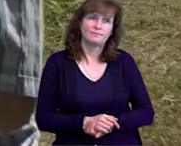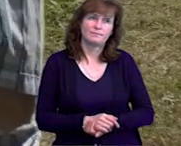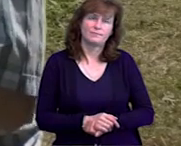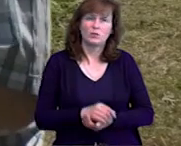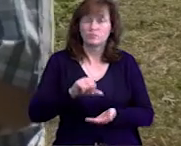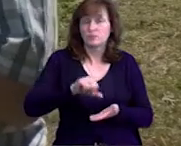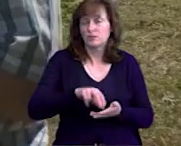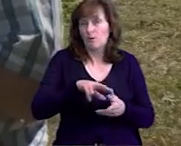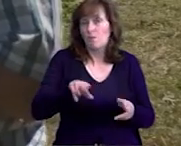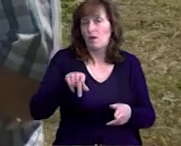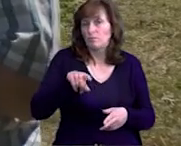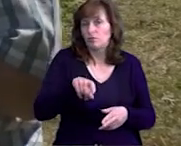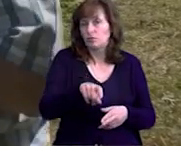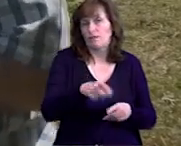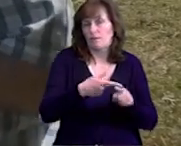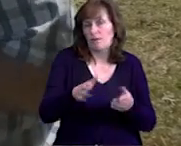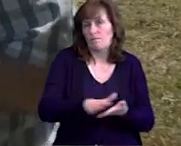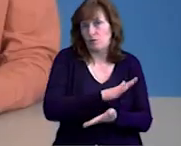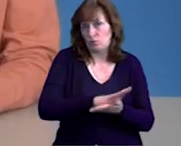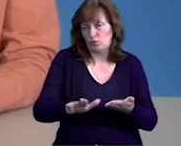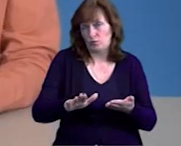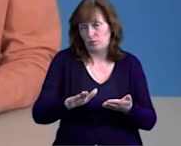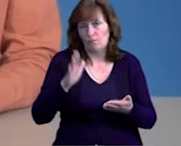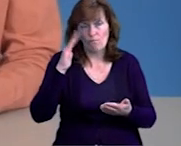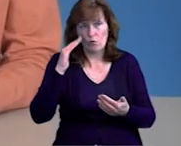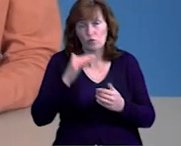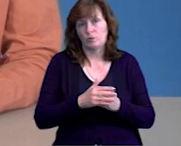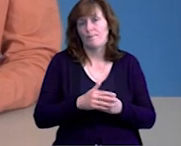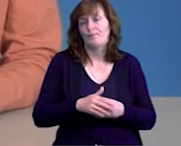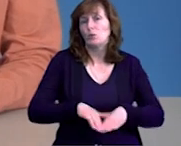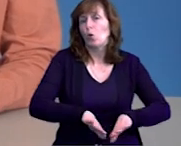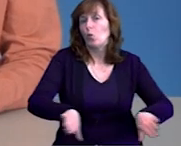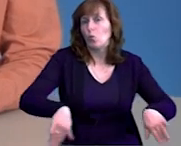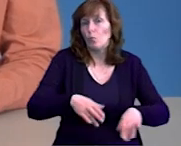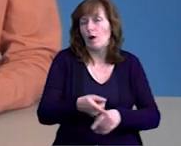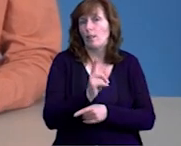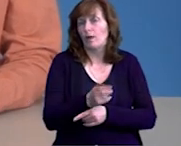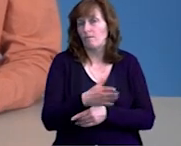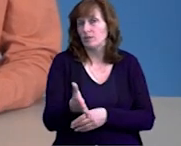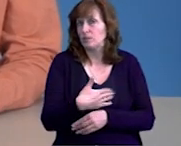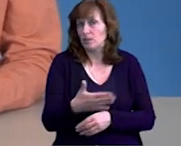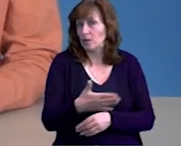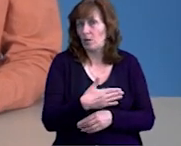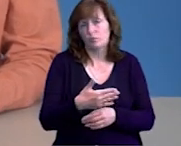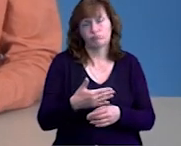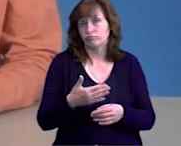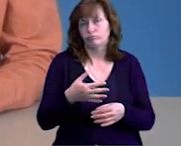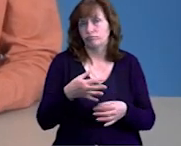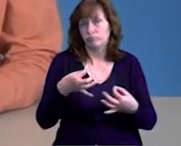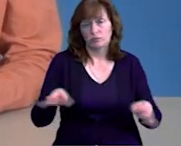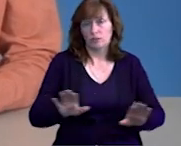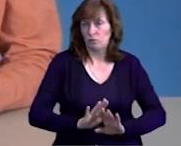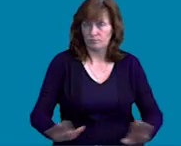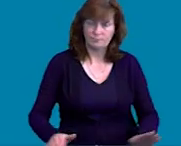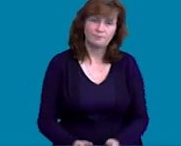представник тих червів, які знову ж таки фільтрують воду. Купатися або ловити рибу у ставку Держпродспоживслужба не